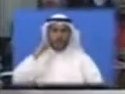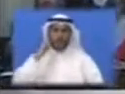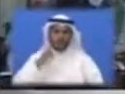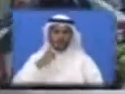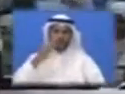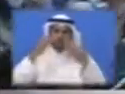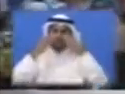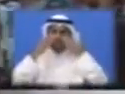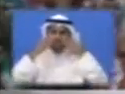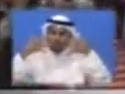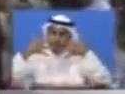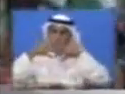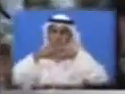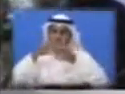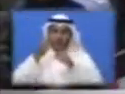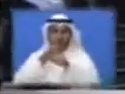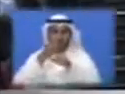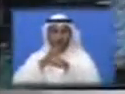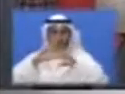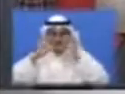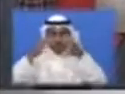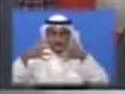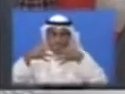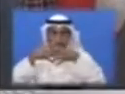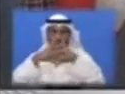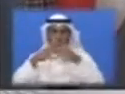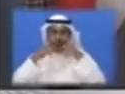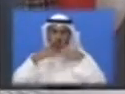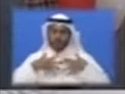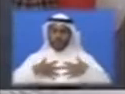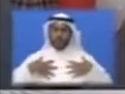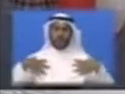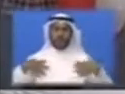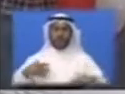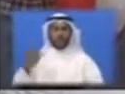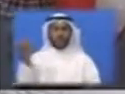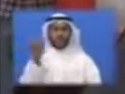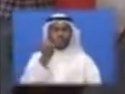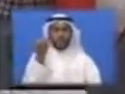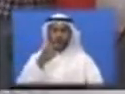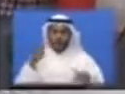لابنها ليكون فردا صالحا في المجتمع. بعد الدور الكبير الأسرة، صراحة